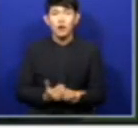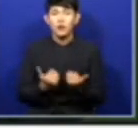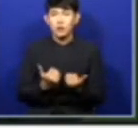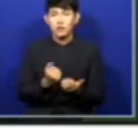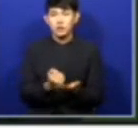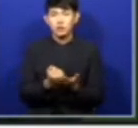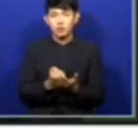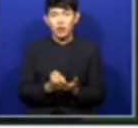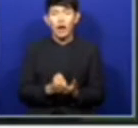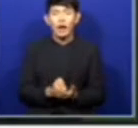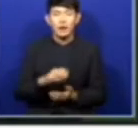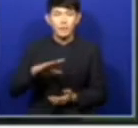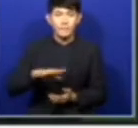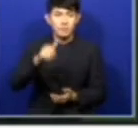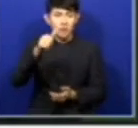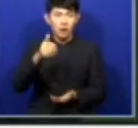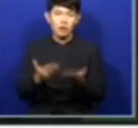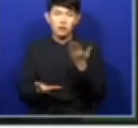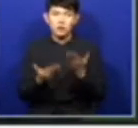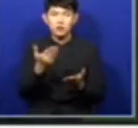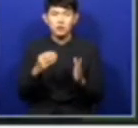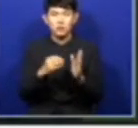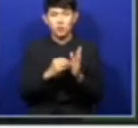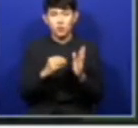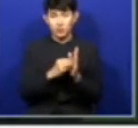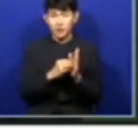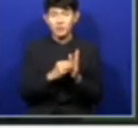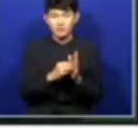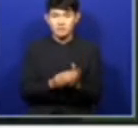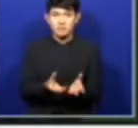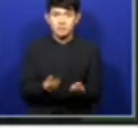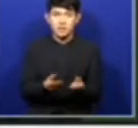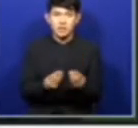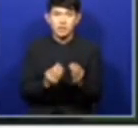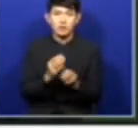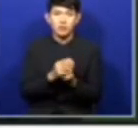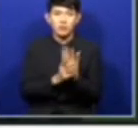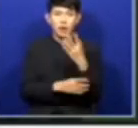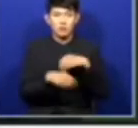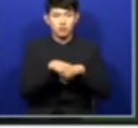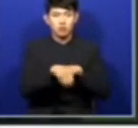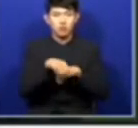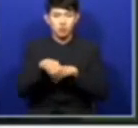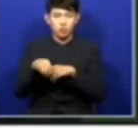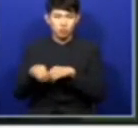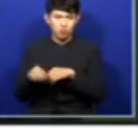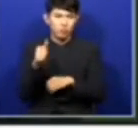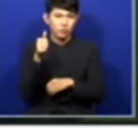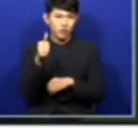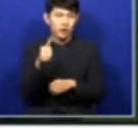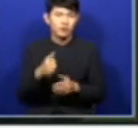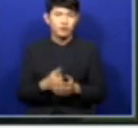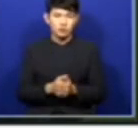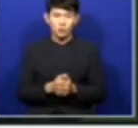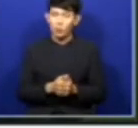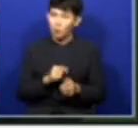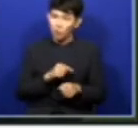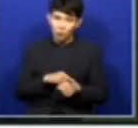ให้เมืองใหญ่ๆหรือว่ากรุงเทพมหานครเนี่ยมีพื้นที่สีเขียวเพิ่มขึ้นได้อย่างร